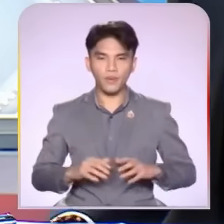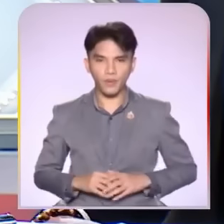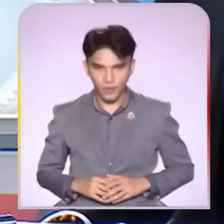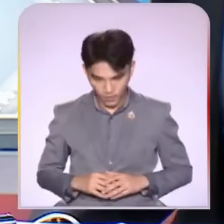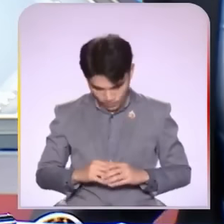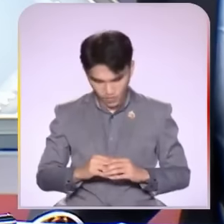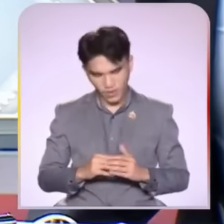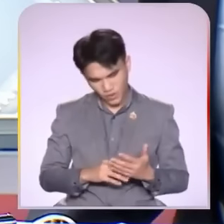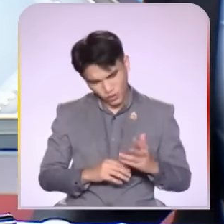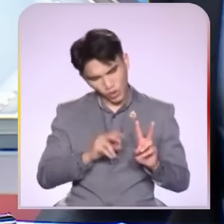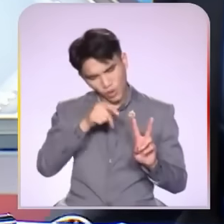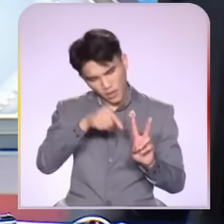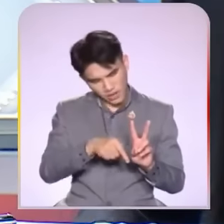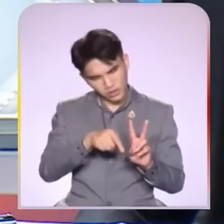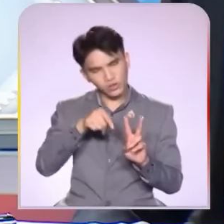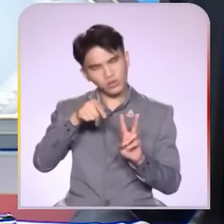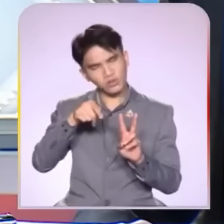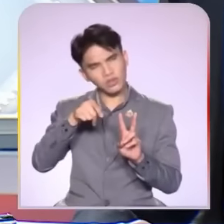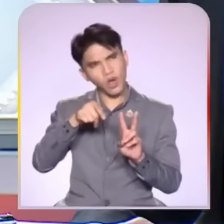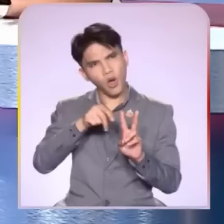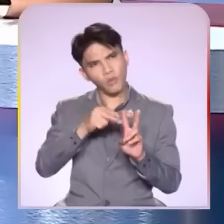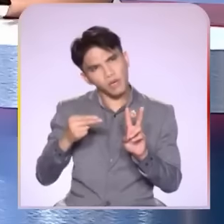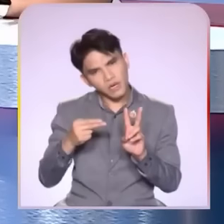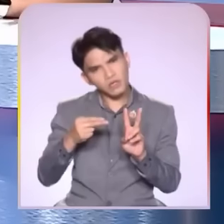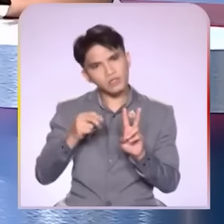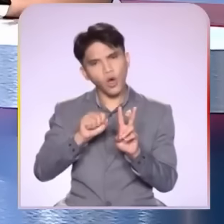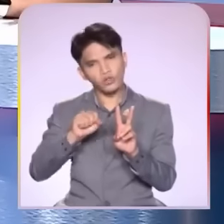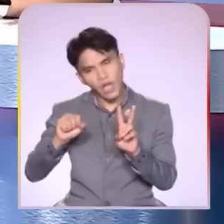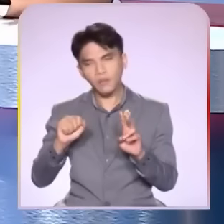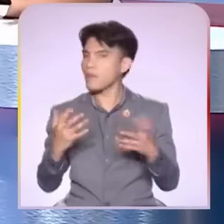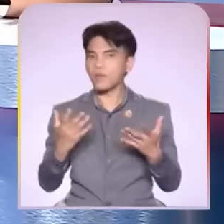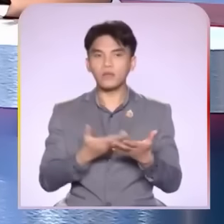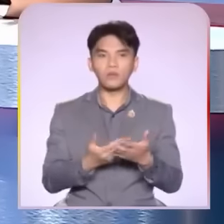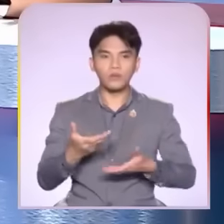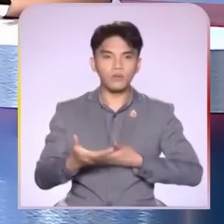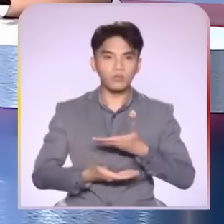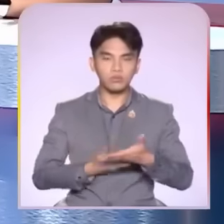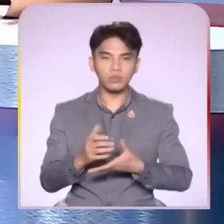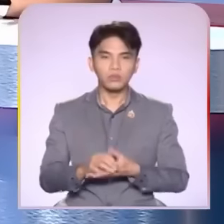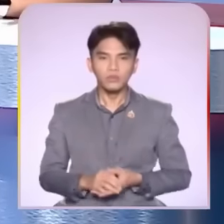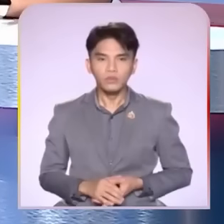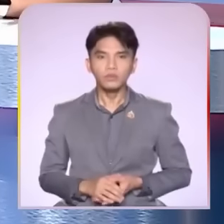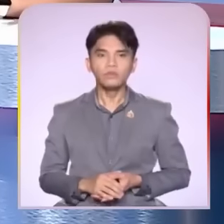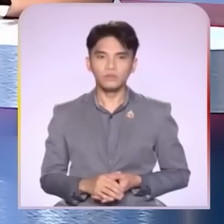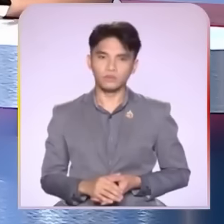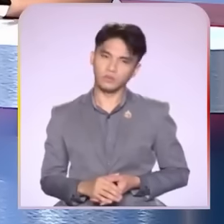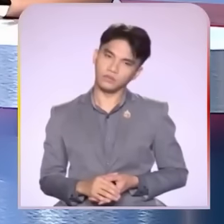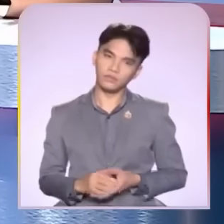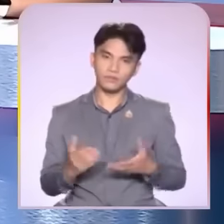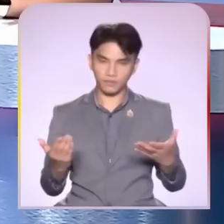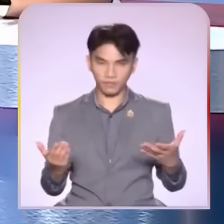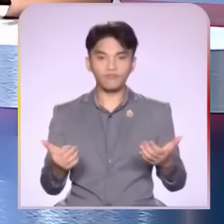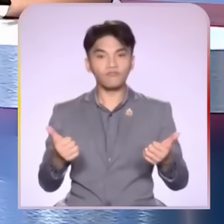ไม่ต้องไต่ไป 2,000 2,500 250,000 หรือเปล่า 25,000 ก็เอาก็ซื้อของขายของซื้อของขายของแบบนั้นมั้ย